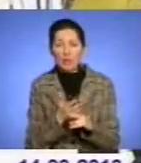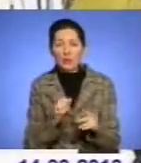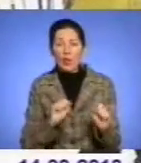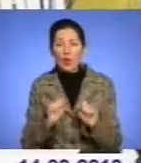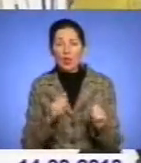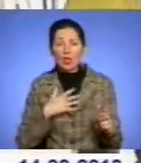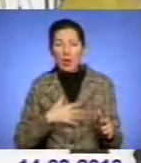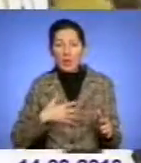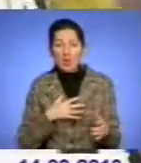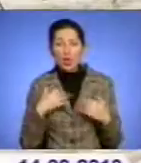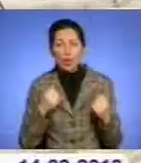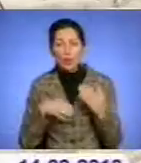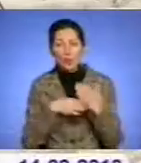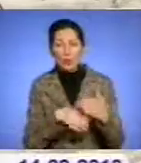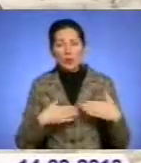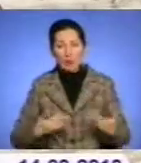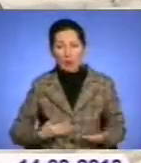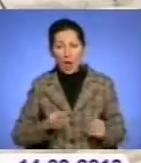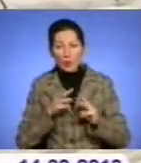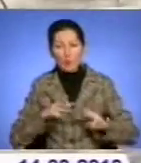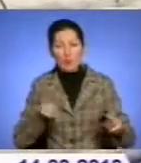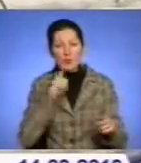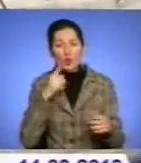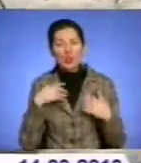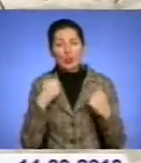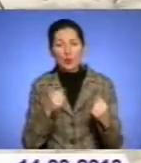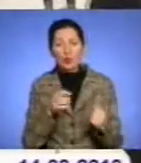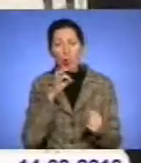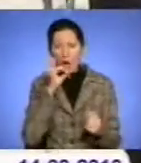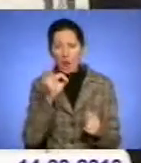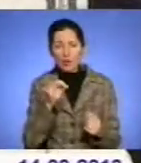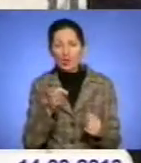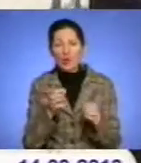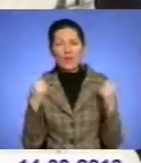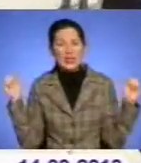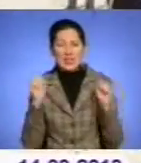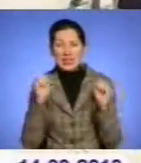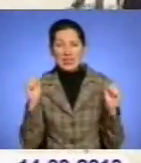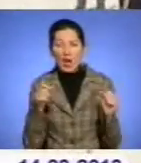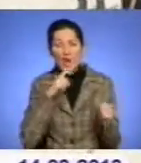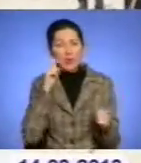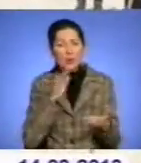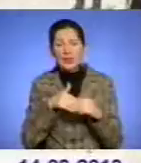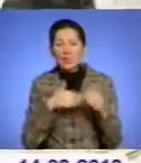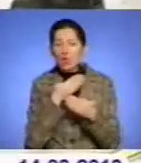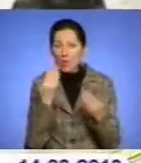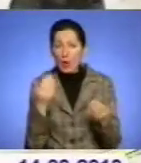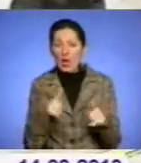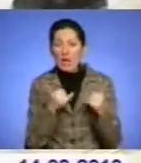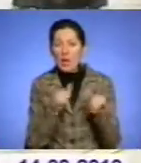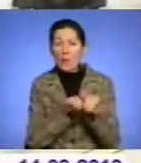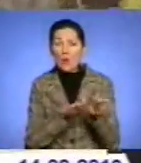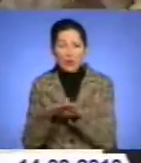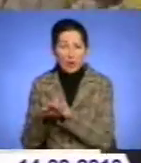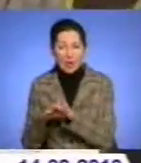життя українців. У Міністерстві молоді та спорту стверджують, фізичної культури в Україні практично немає. Для порівняння, в країнах Західної